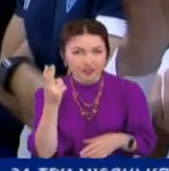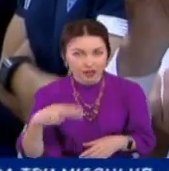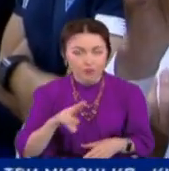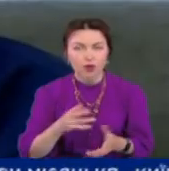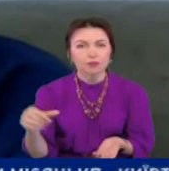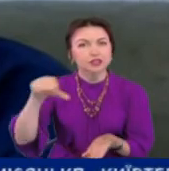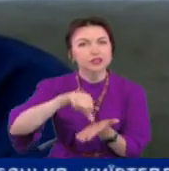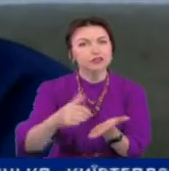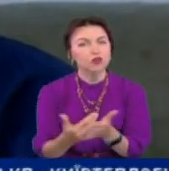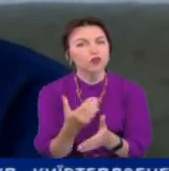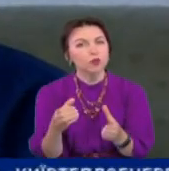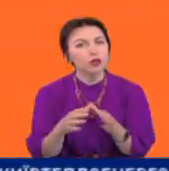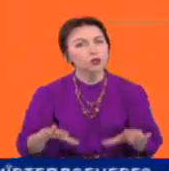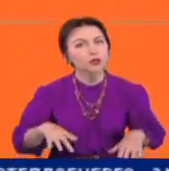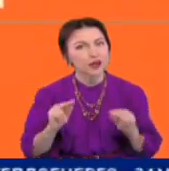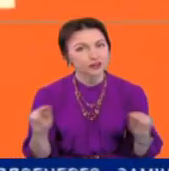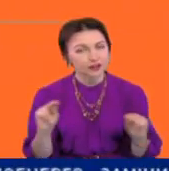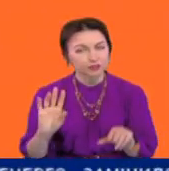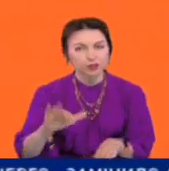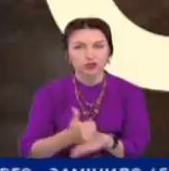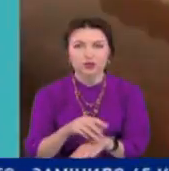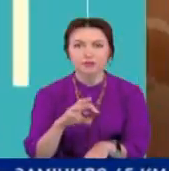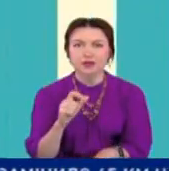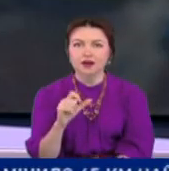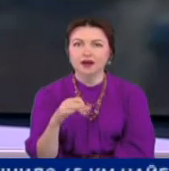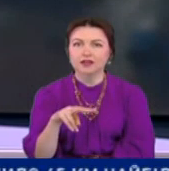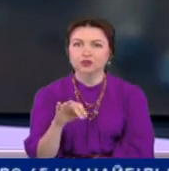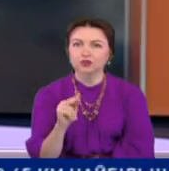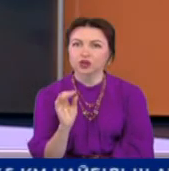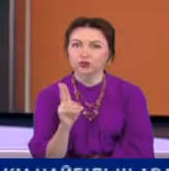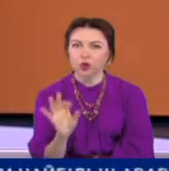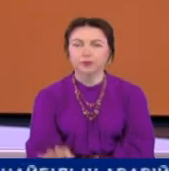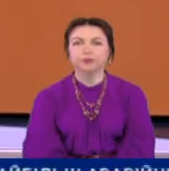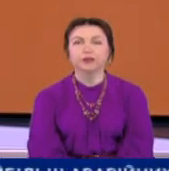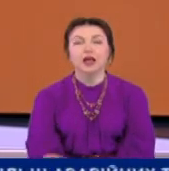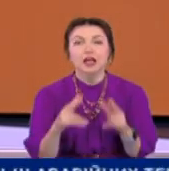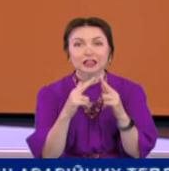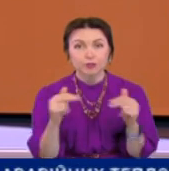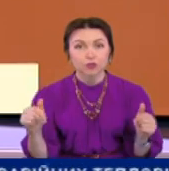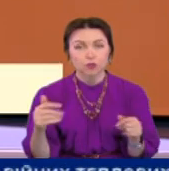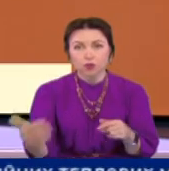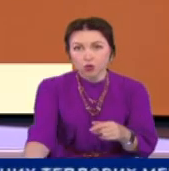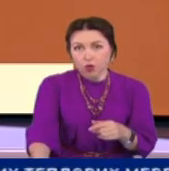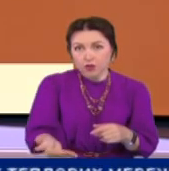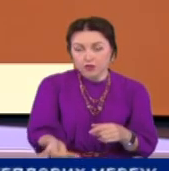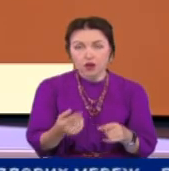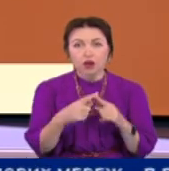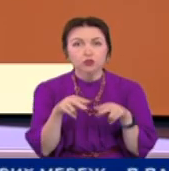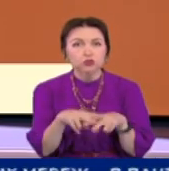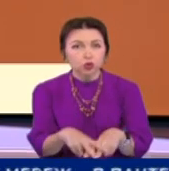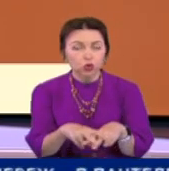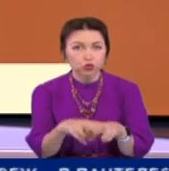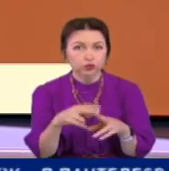тренерів на чолі з Михайличенком. Дніпро по коліна. Столична акваторія